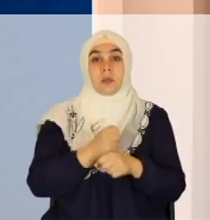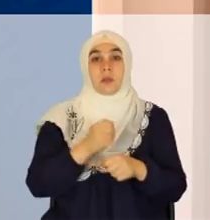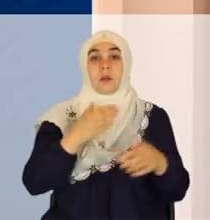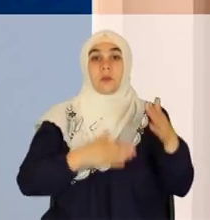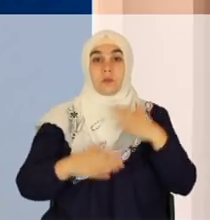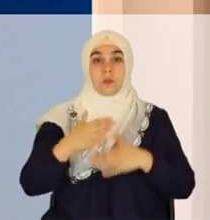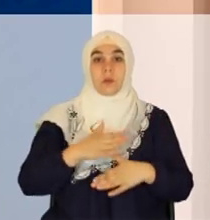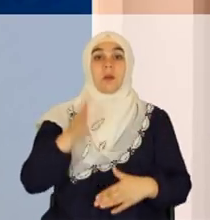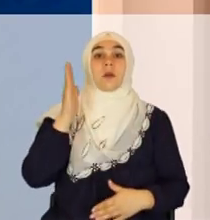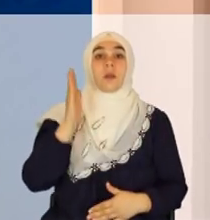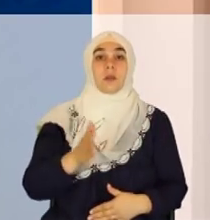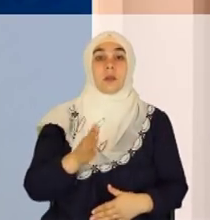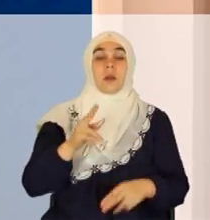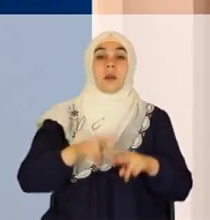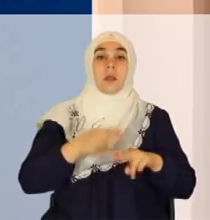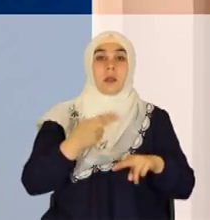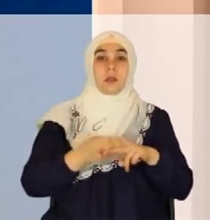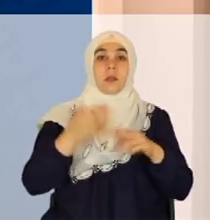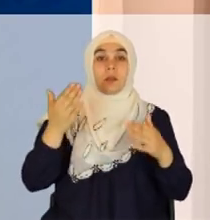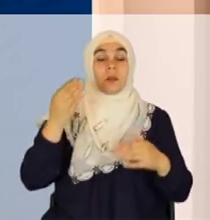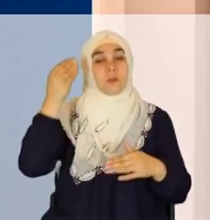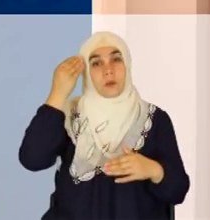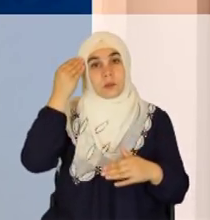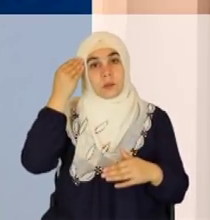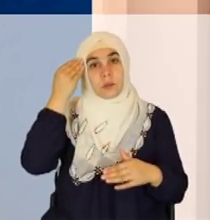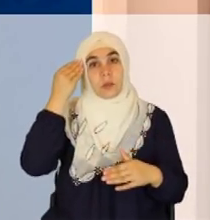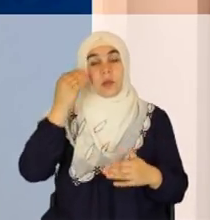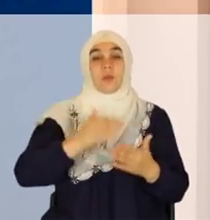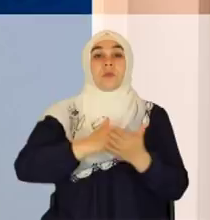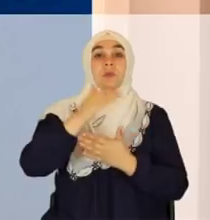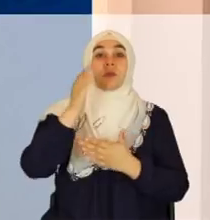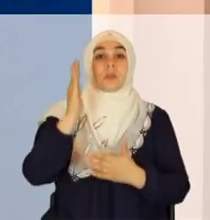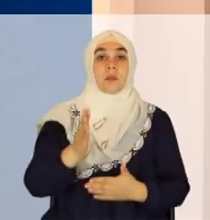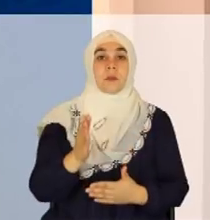huzur qiladi. Ana shunda tahoratni mohiyati yuzaga chiqadi.